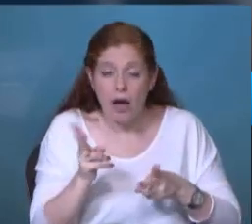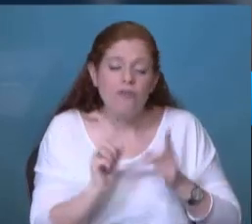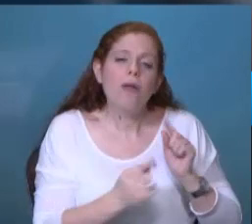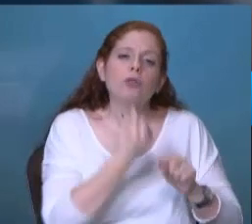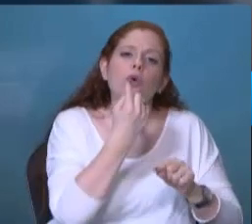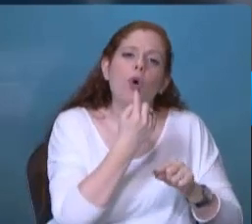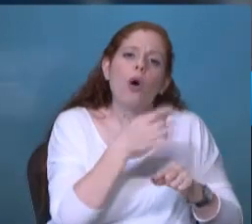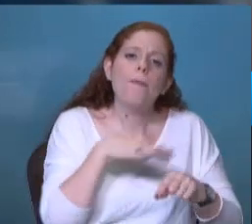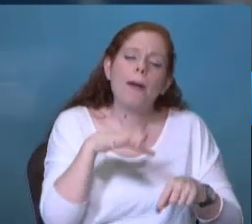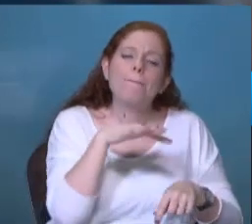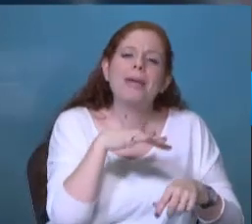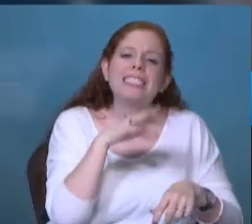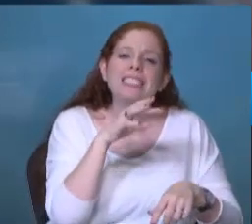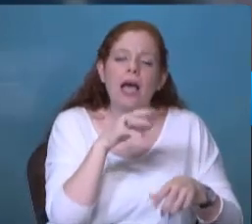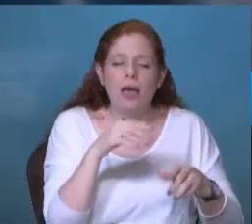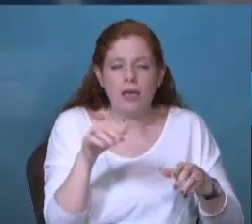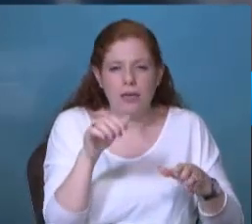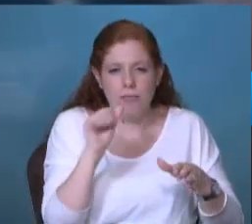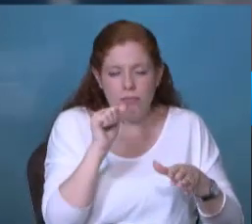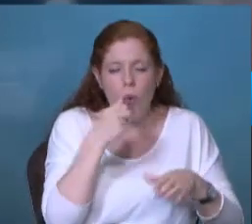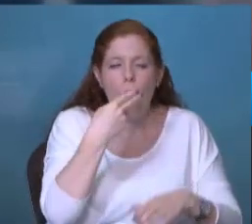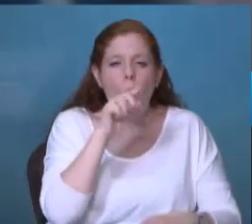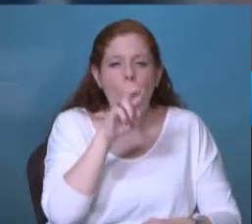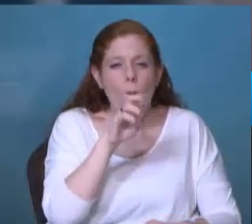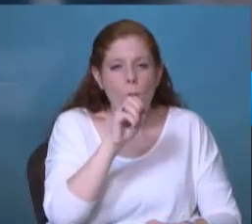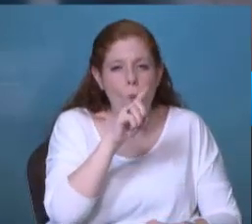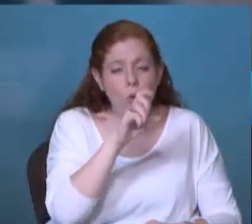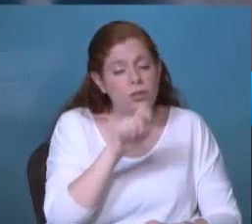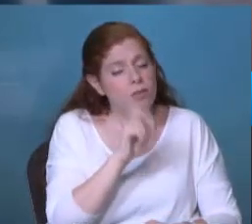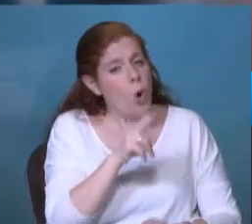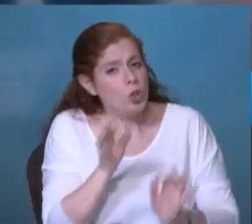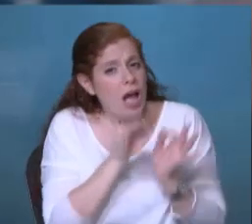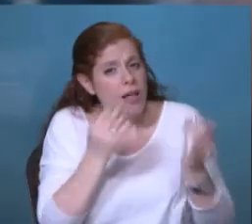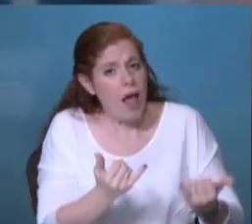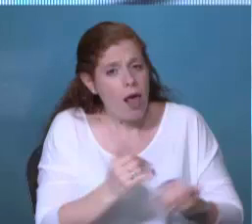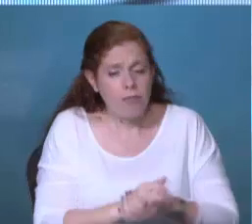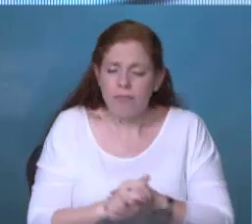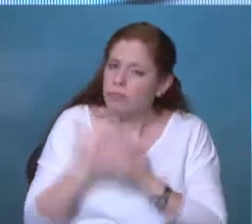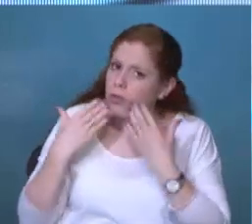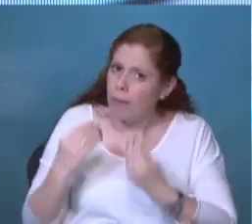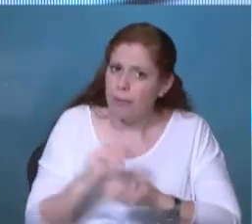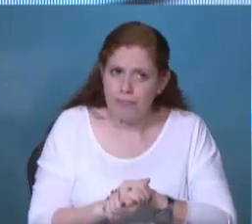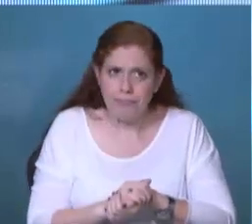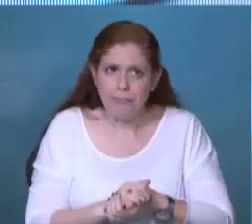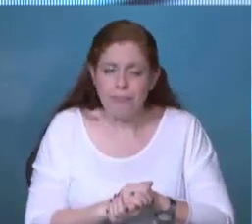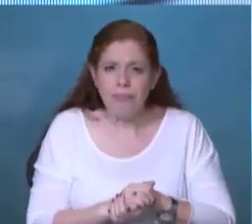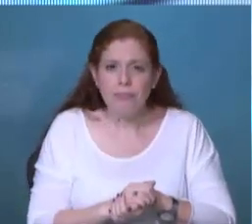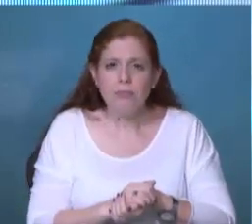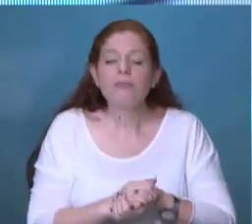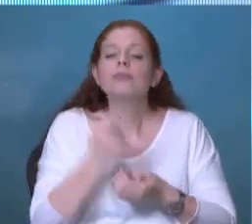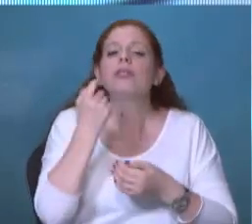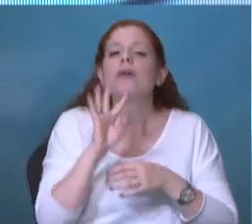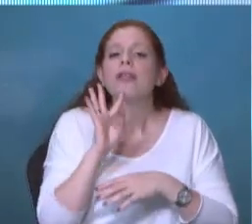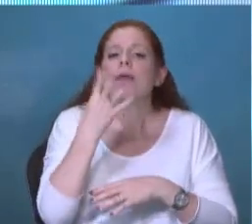במצרי הורמוז. יכול להיות שמה שקורה באיחוד האמירויות זו רק ההתחלה. תודה רבה, גילי. כמעט ארבע